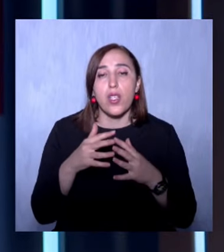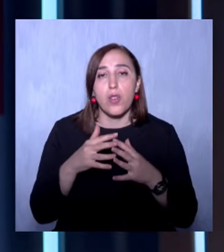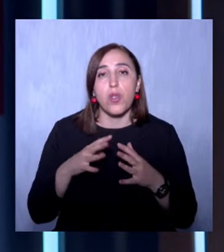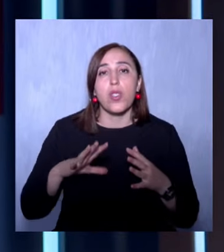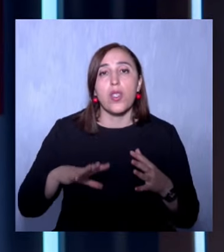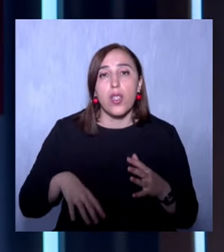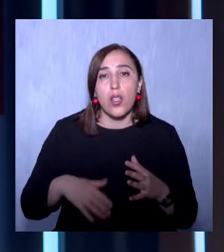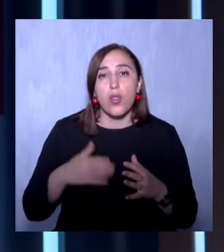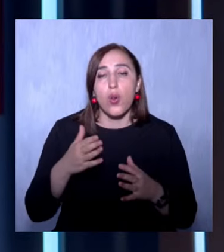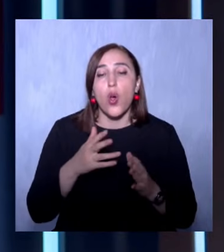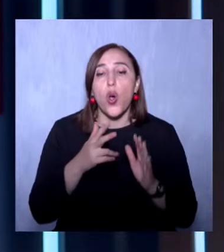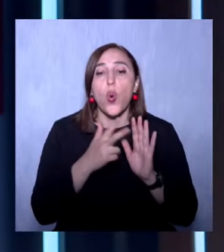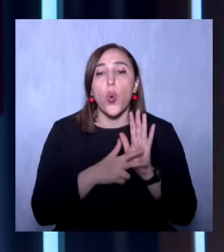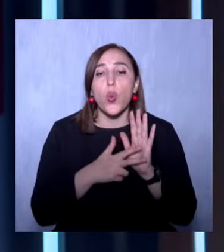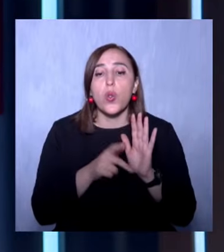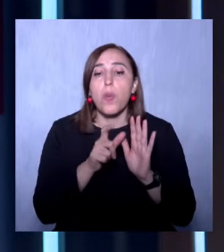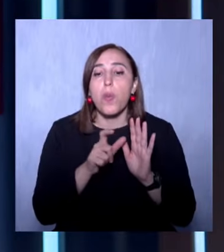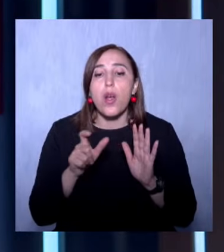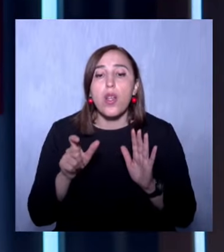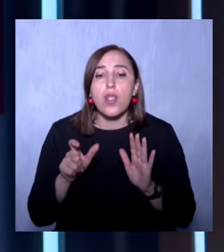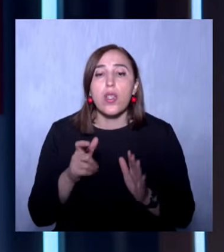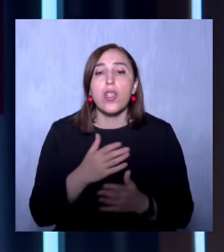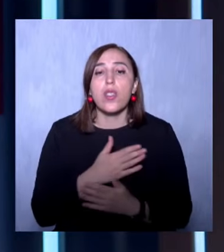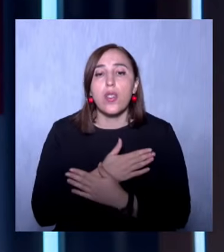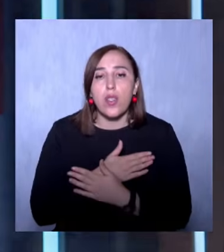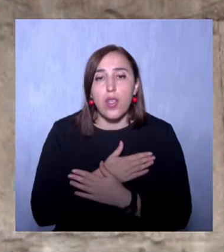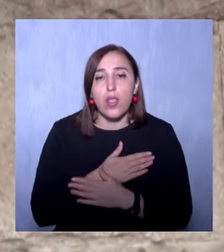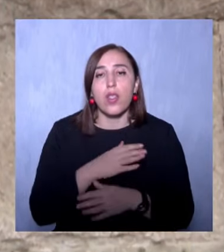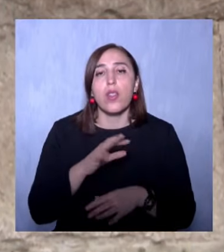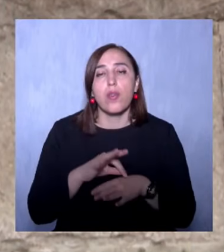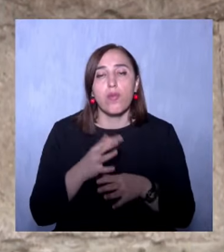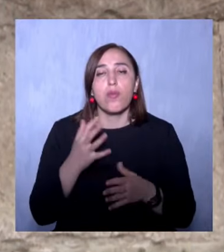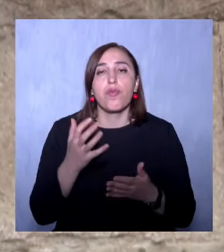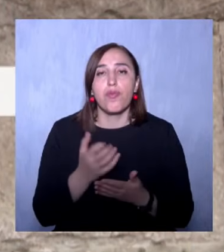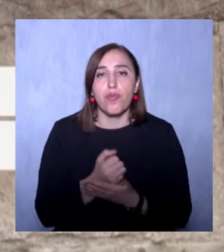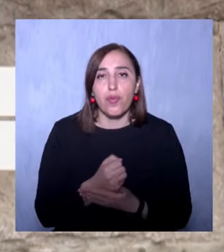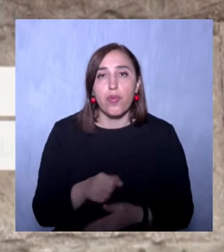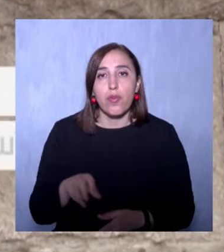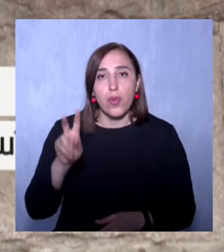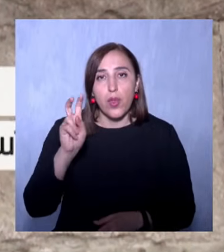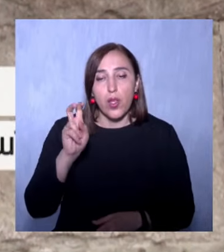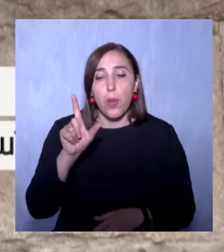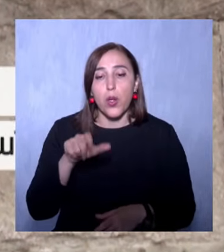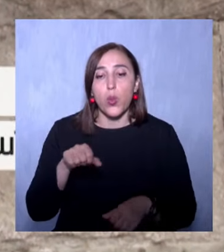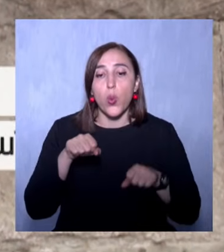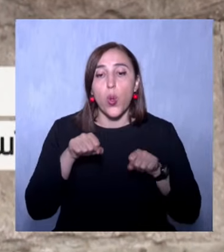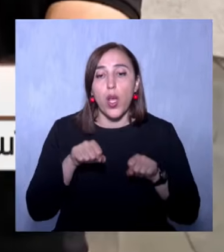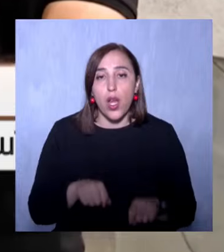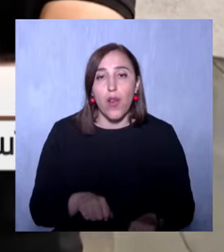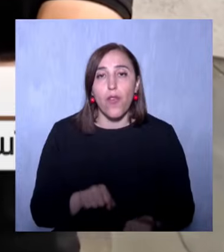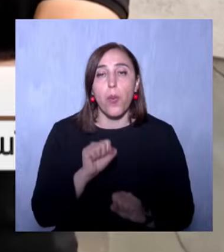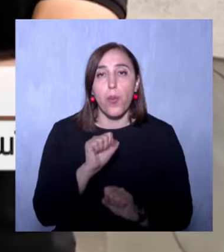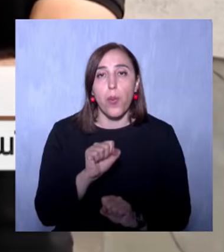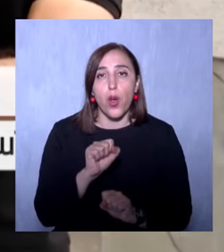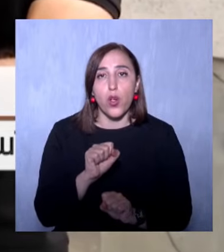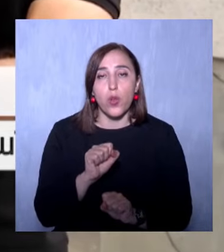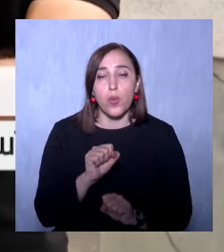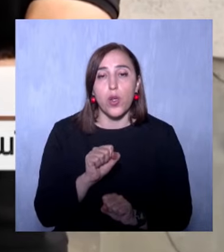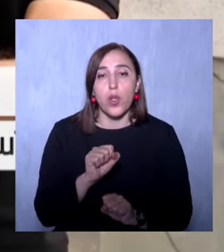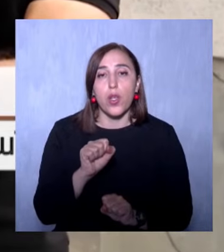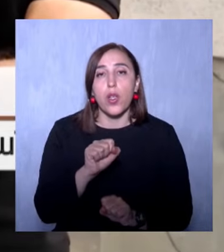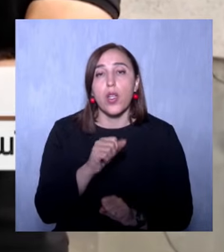հետևանքով սպանված 80 խաղաղ բնակչի։ Լեռնային Ղարաբաղի մարդու իրավունքների պաշտպանի